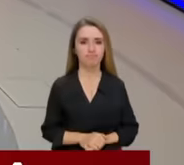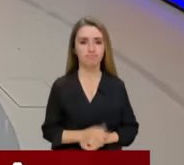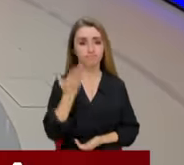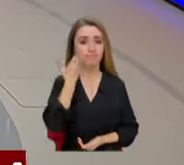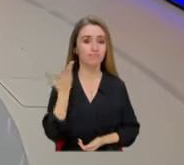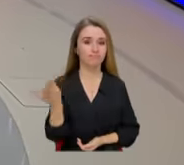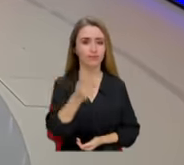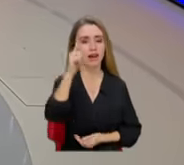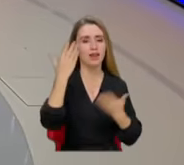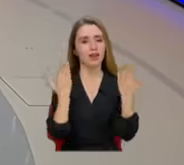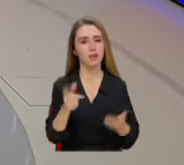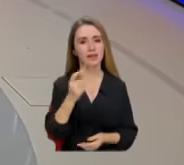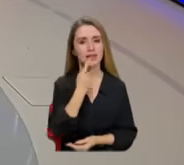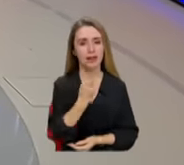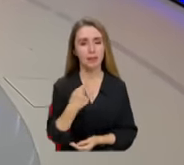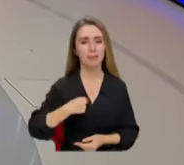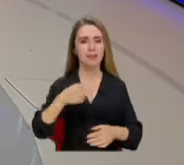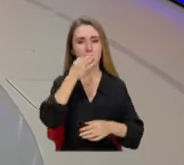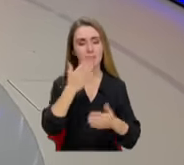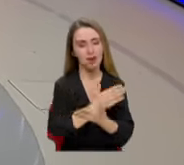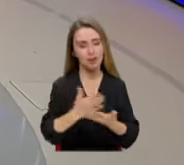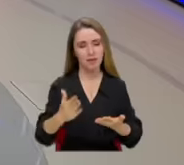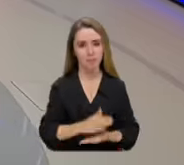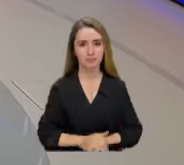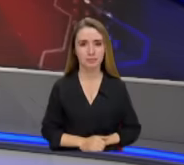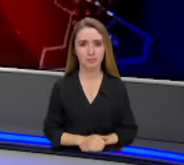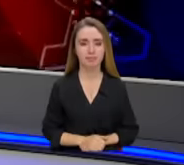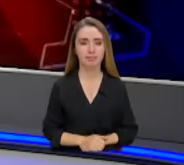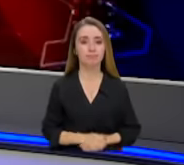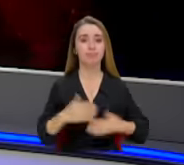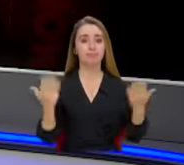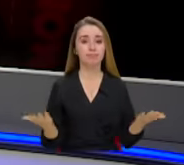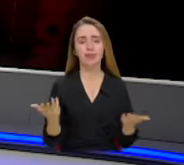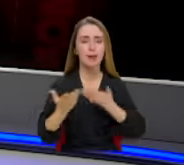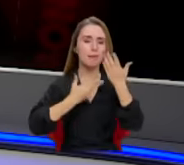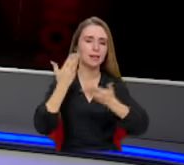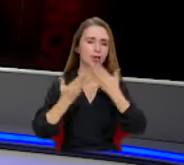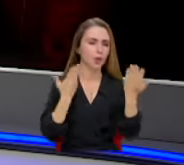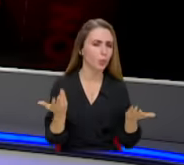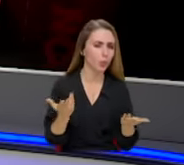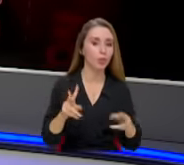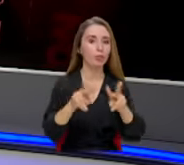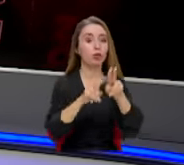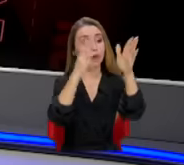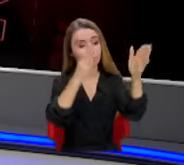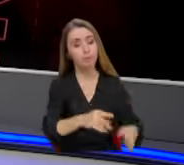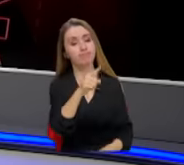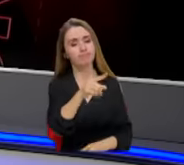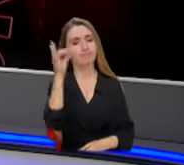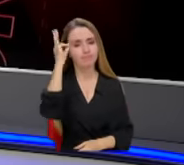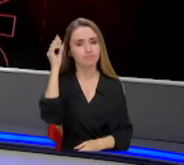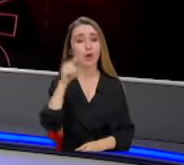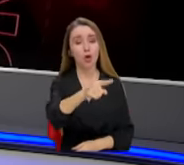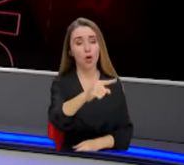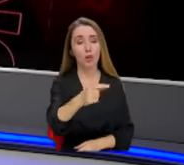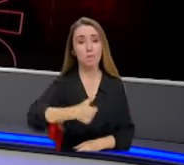Sevgili seyirciler, Allah kabul etsin. Biz bültene devam edelim. Evet, neyden bahsediyorduk? Murat Kurum'dan. Şimdi